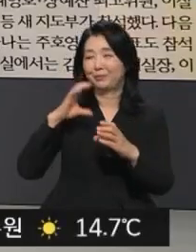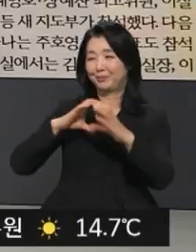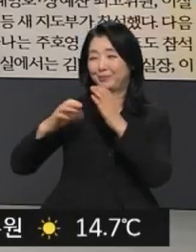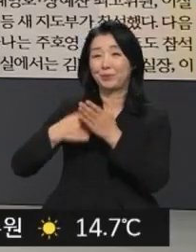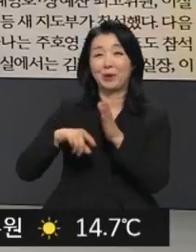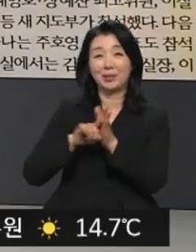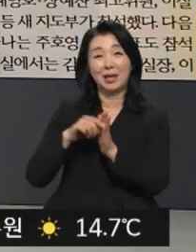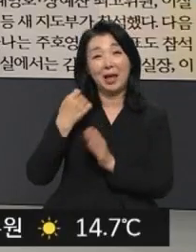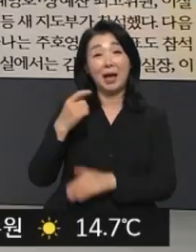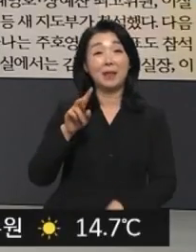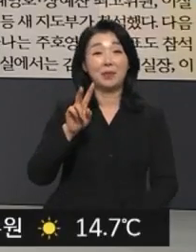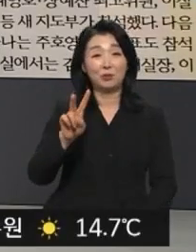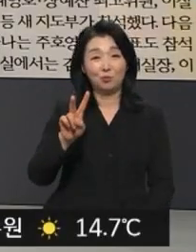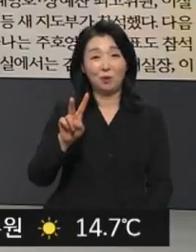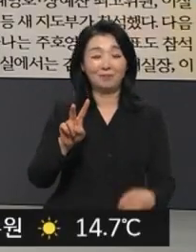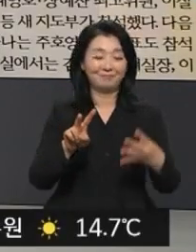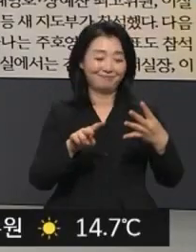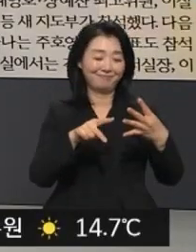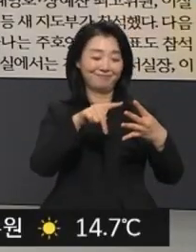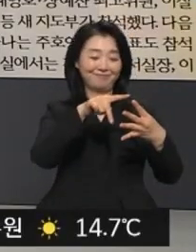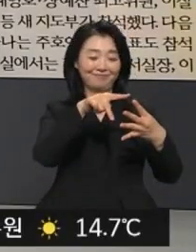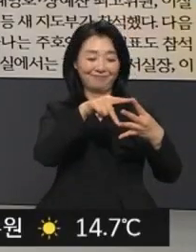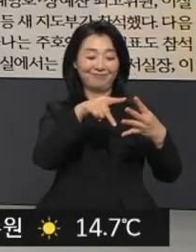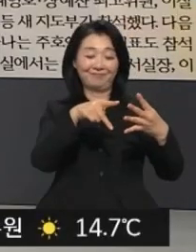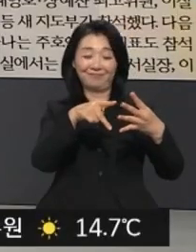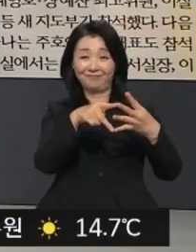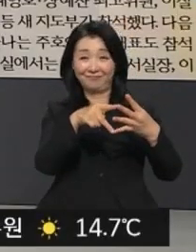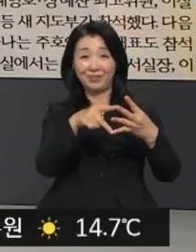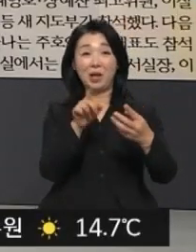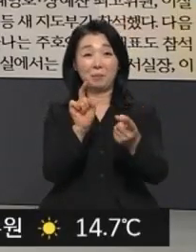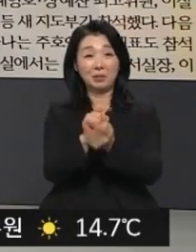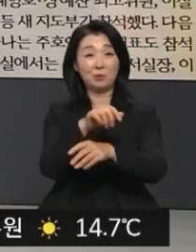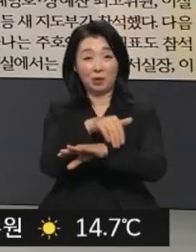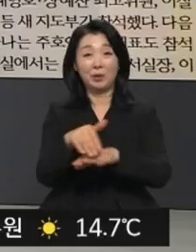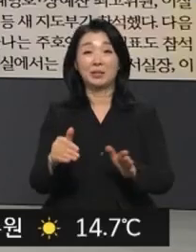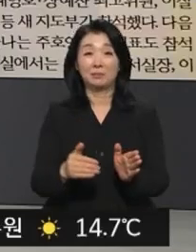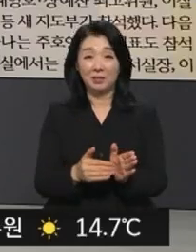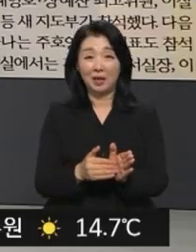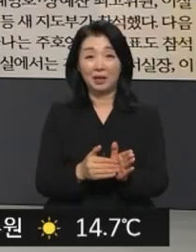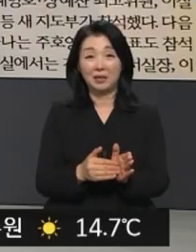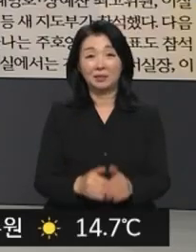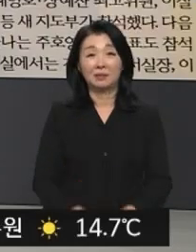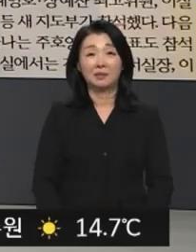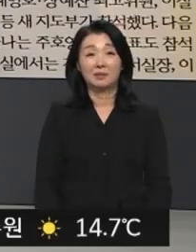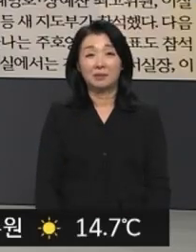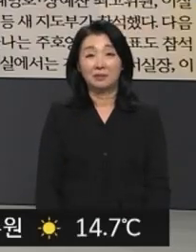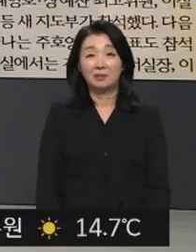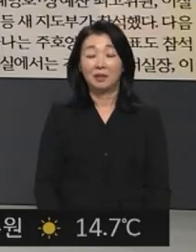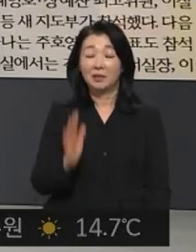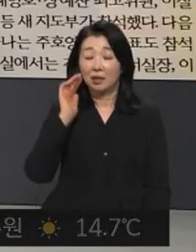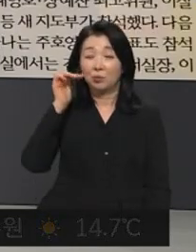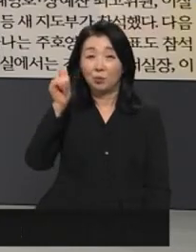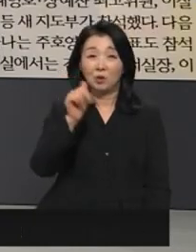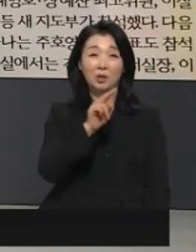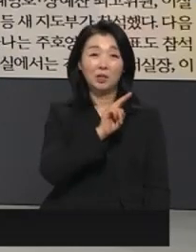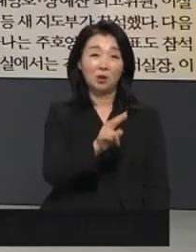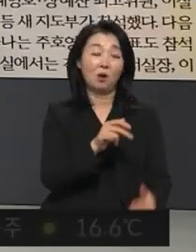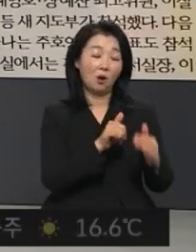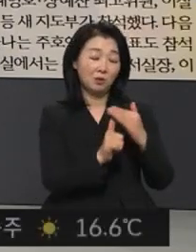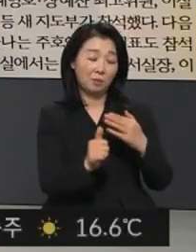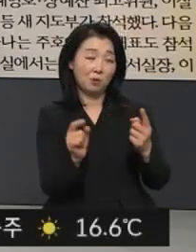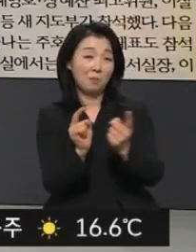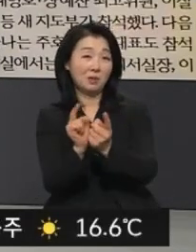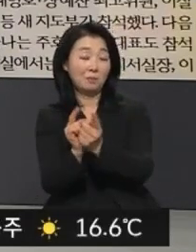한 달에 두 번 격주로 정례회동을 갖기로 했는데요. 이 대통령과 여당 대표의 정례회동은 MB 때 이후